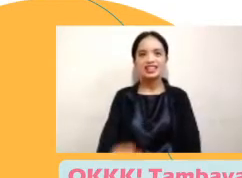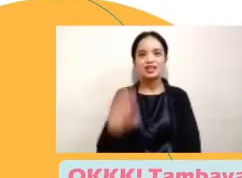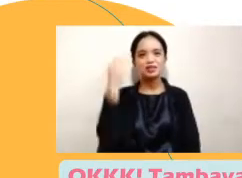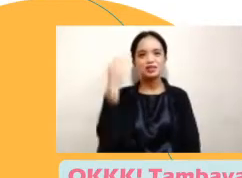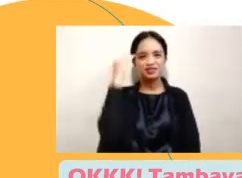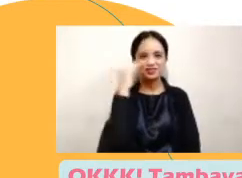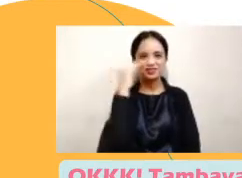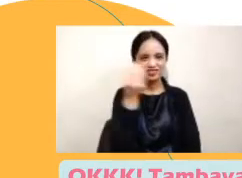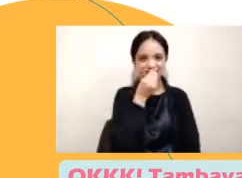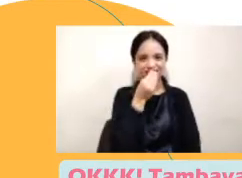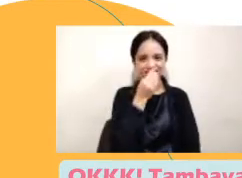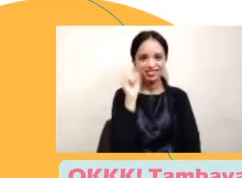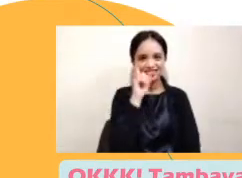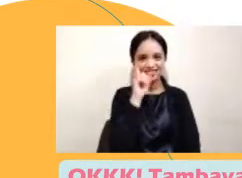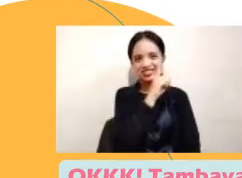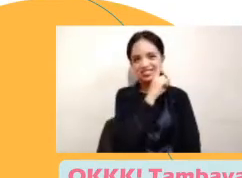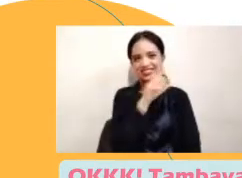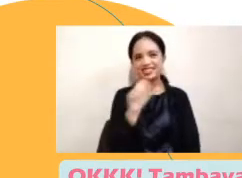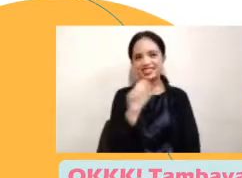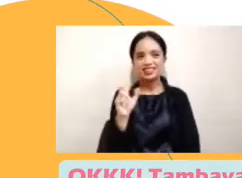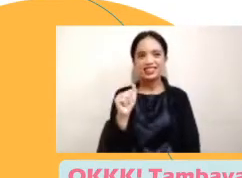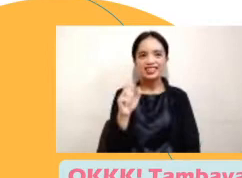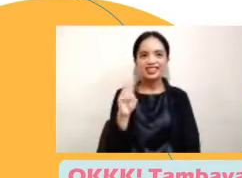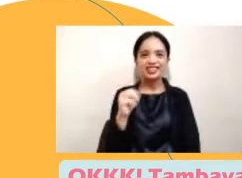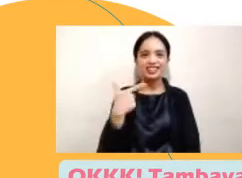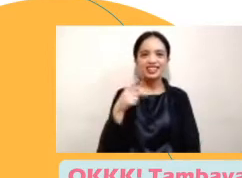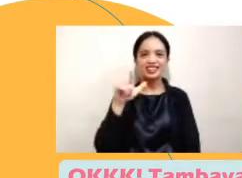Samyo. Buo.